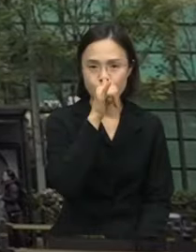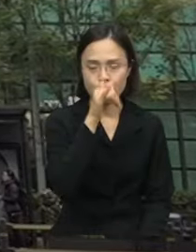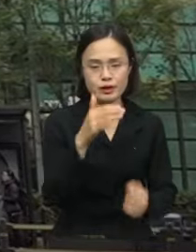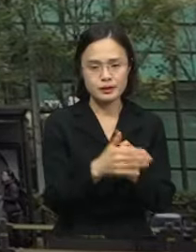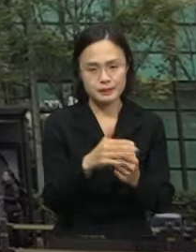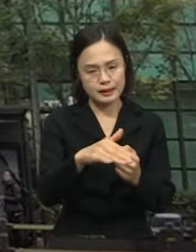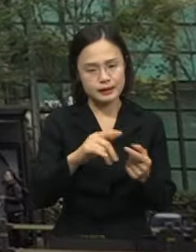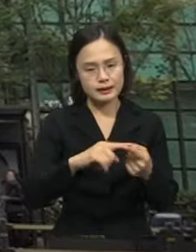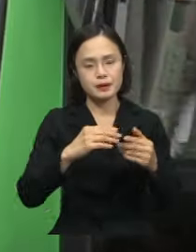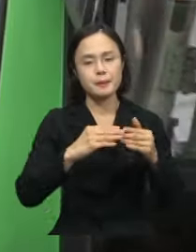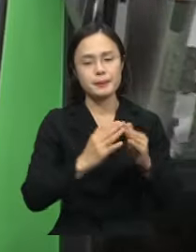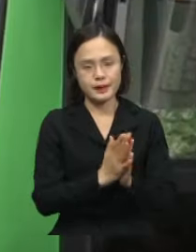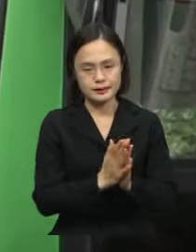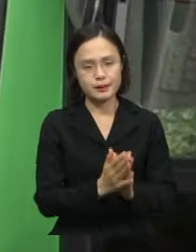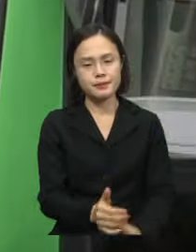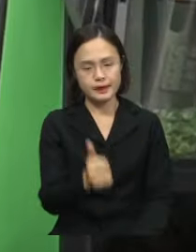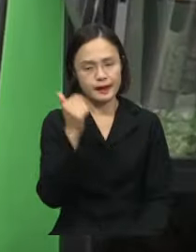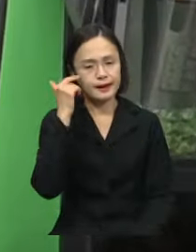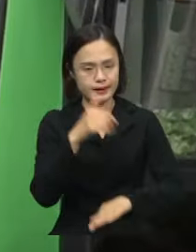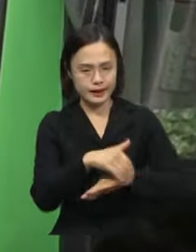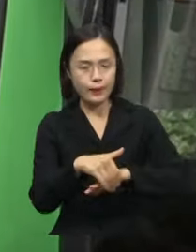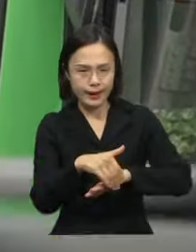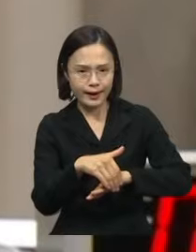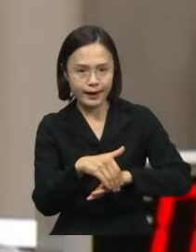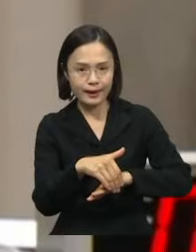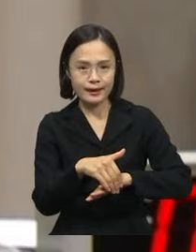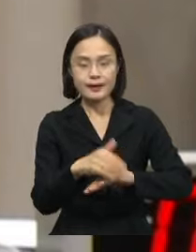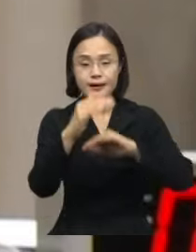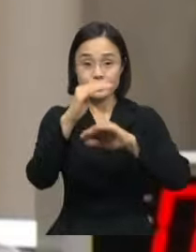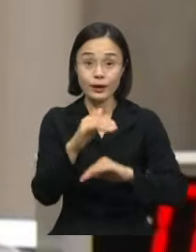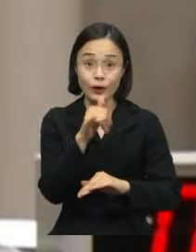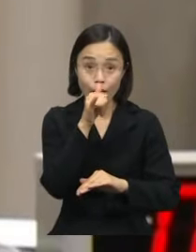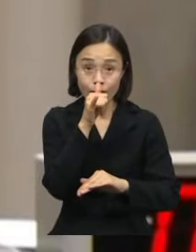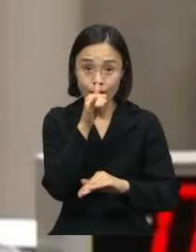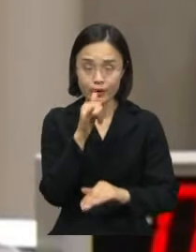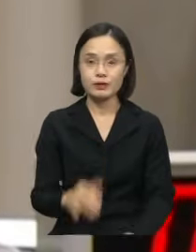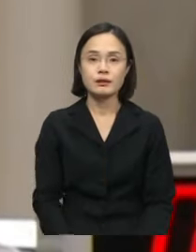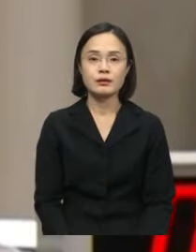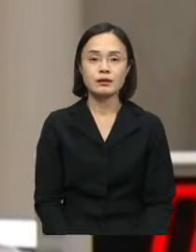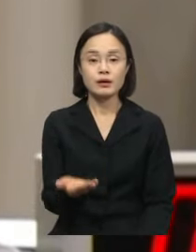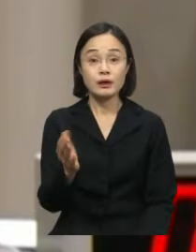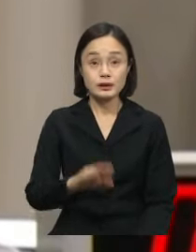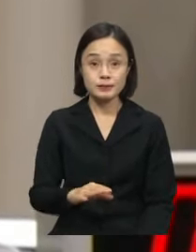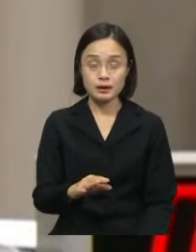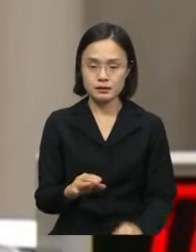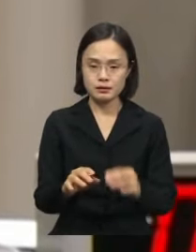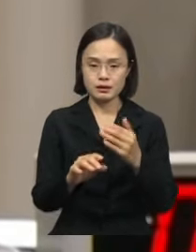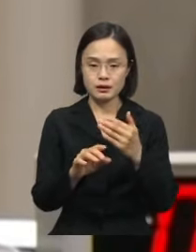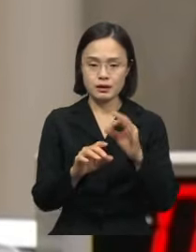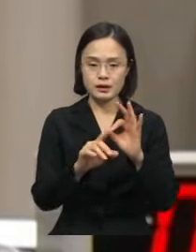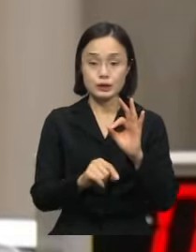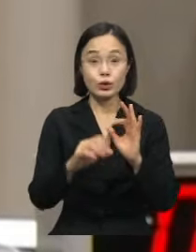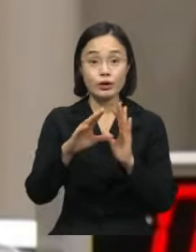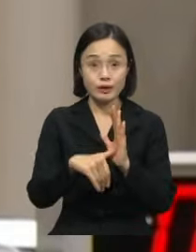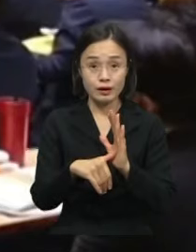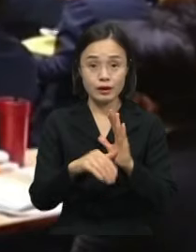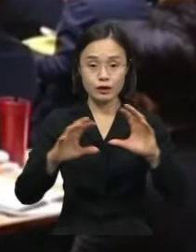폐점을 고려하던 상황에서 인수했던 내용입니다. 그런데 지난달에 열린 서울시 국정감사에선 이지스